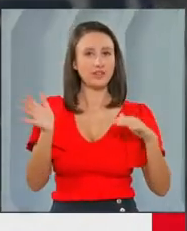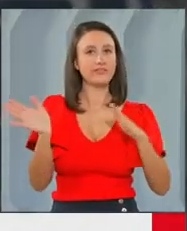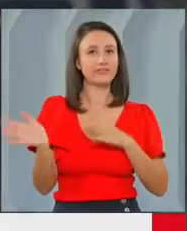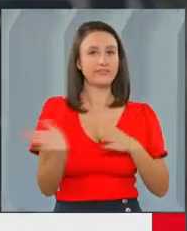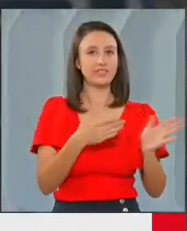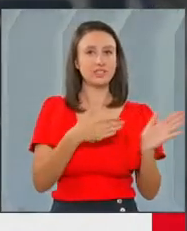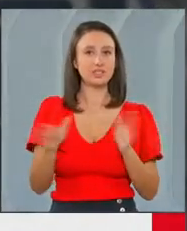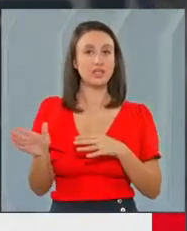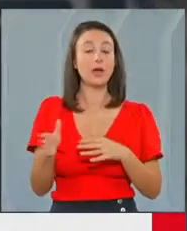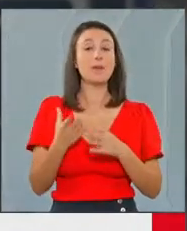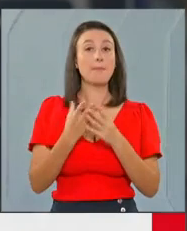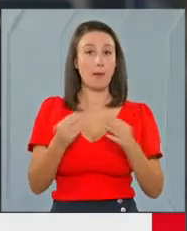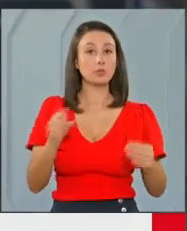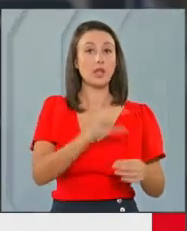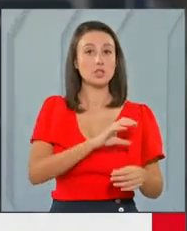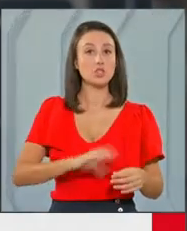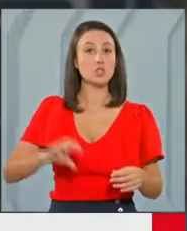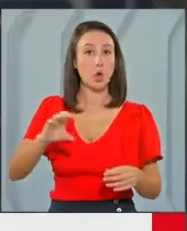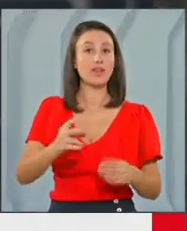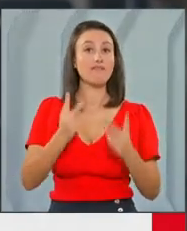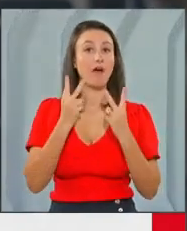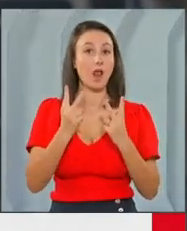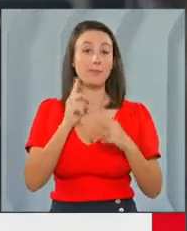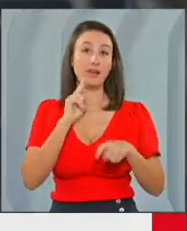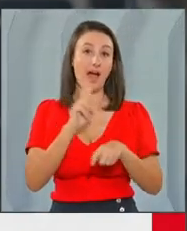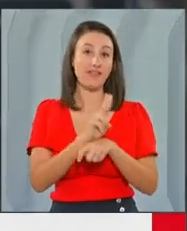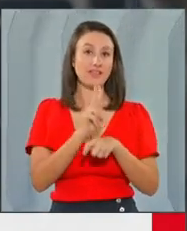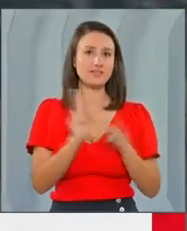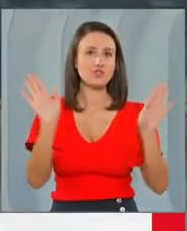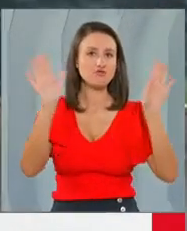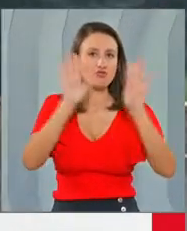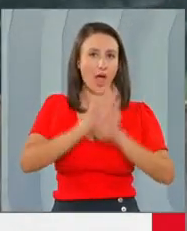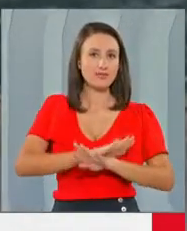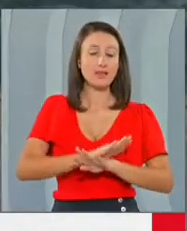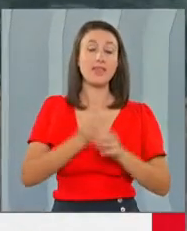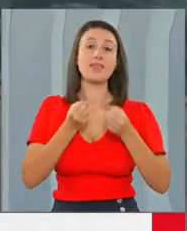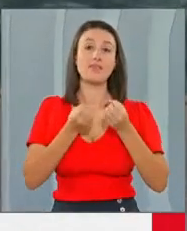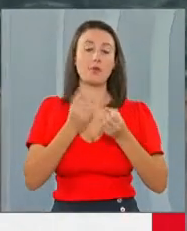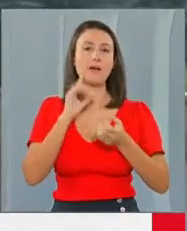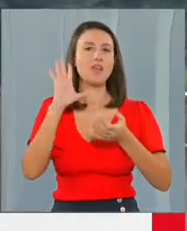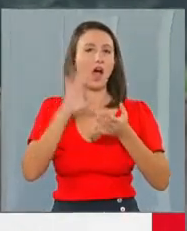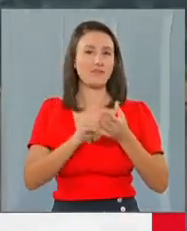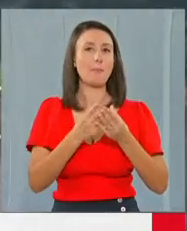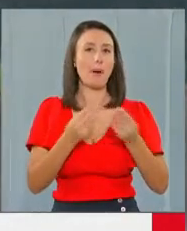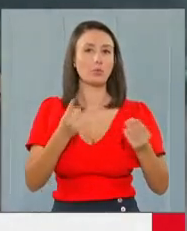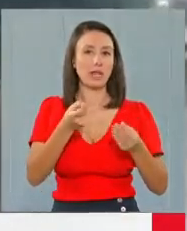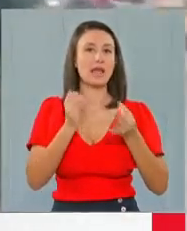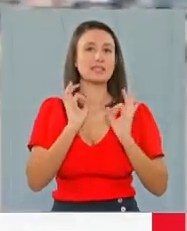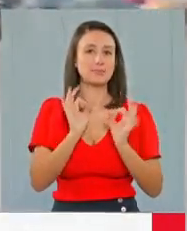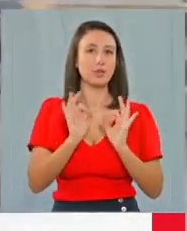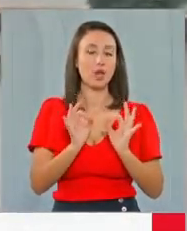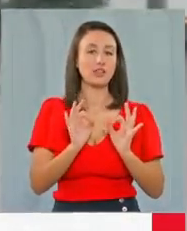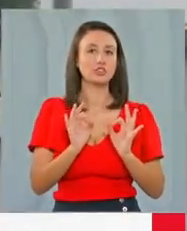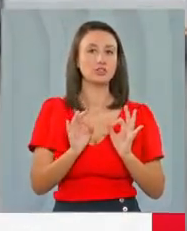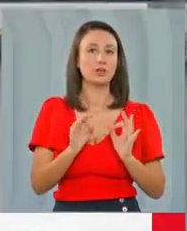sunt valabile în această dimineață mai multe atenționări de ceață. Dar informații despre prognoza meteo ne aduce doamna